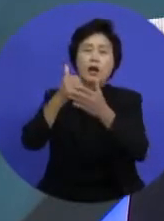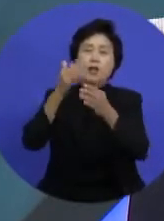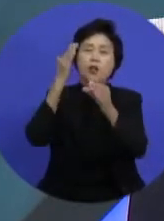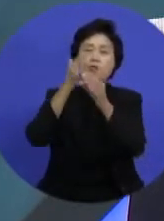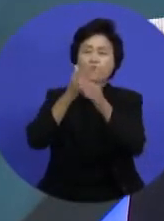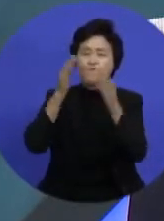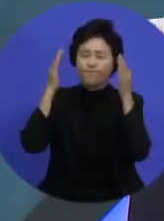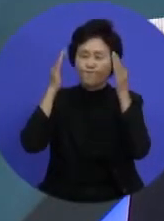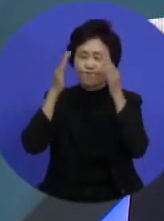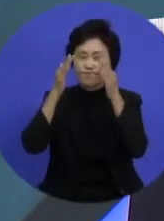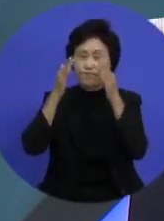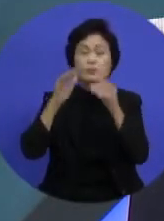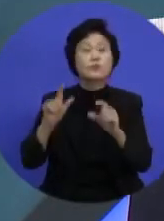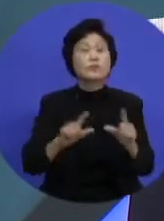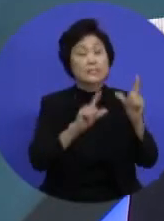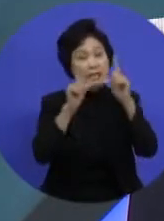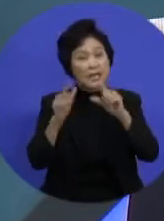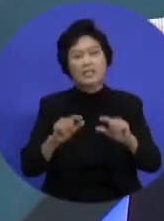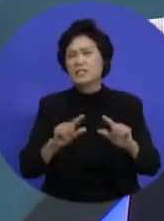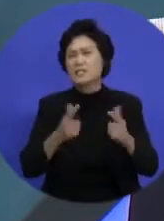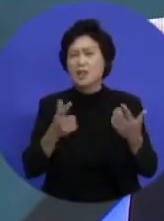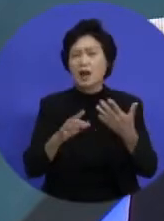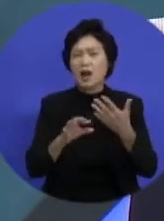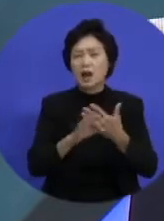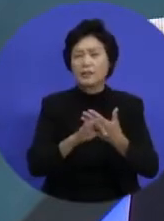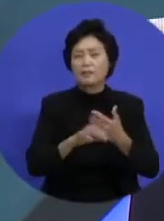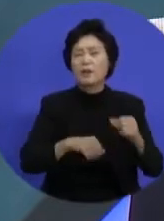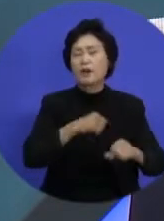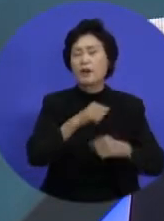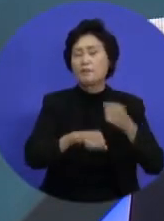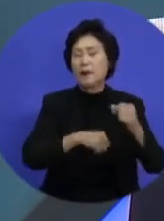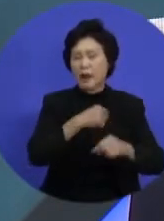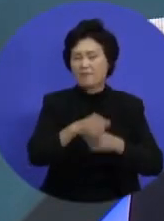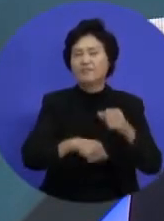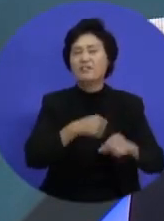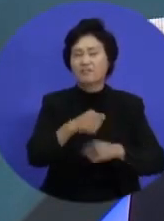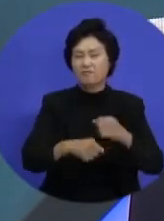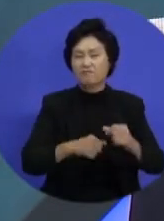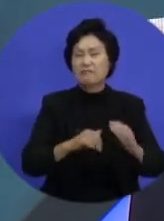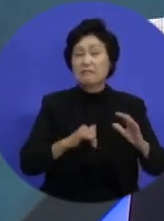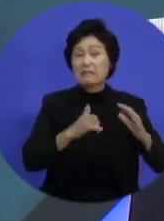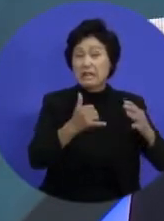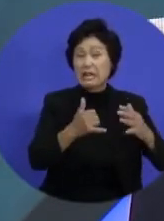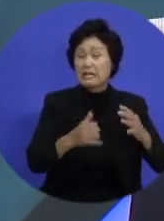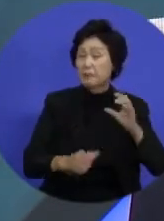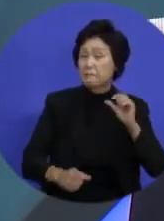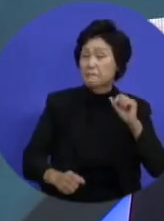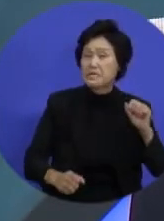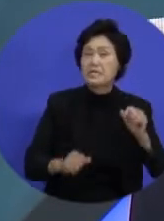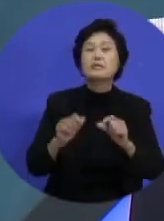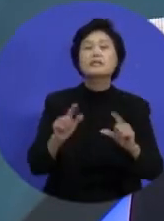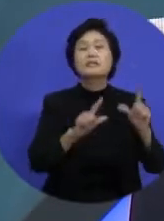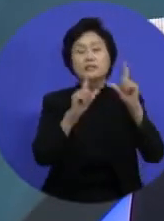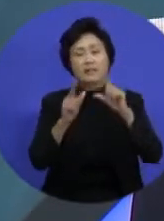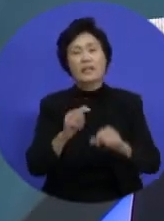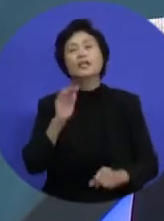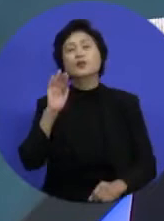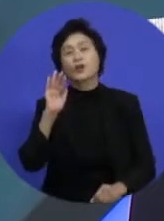굉장히 혼란스러운 시대 가운데 휩쓸려 가겠다라는 생각들을 예. 많이 하게 되면서 기독교 교육 가운데 하나님의